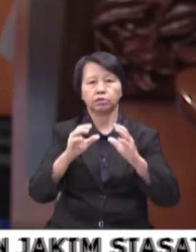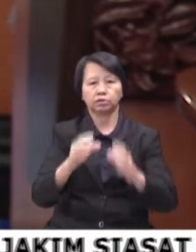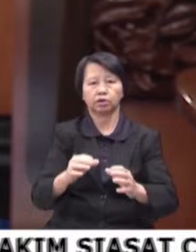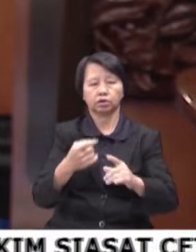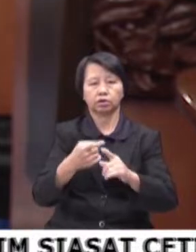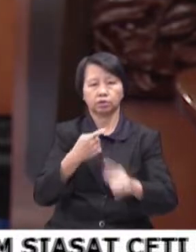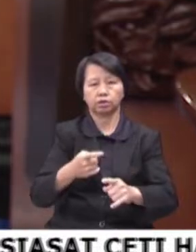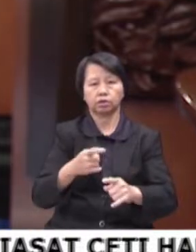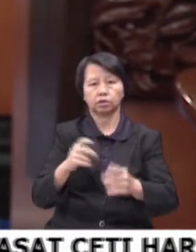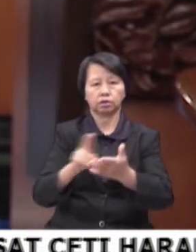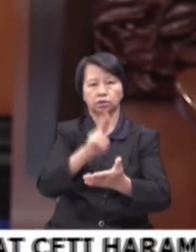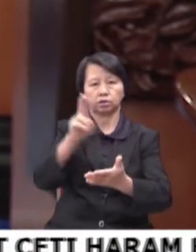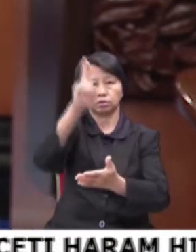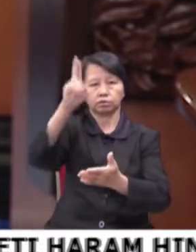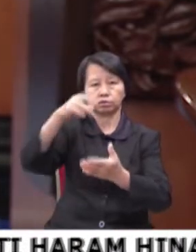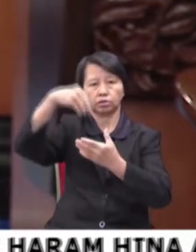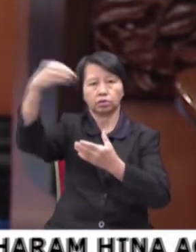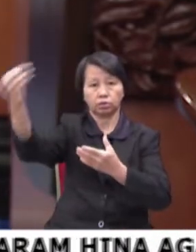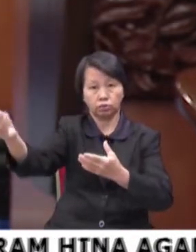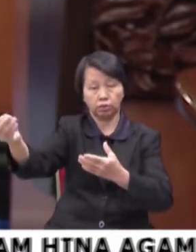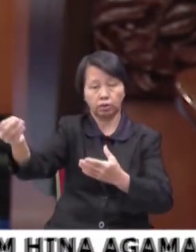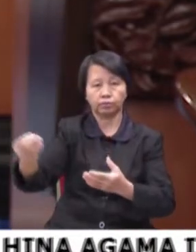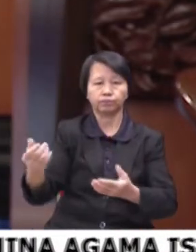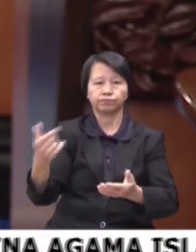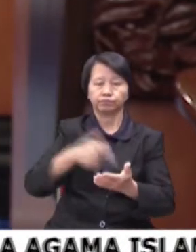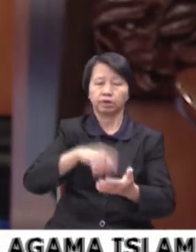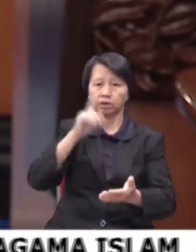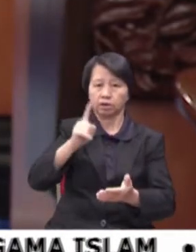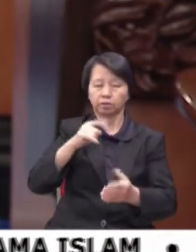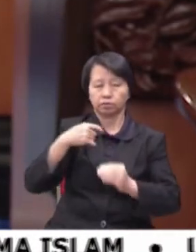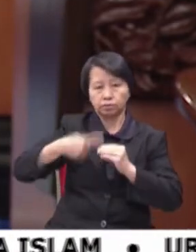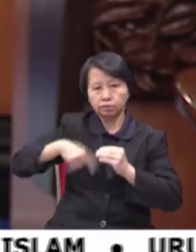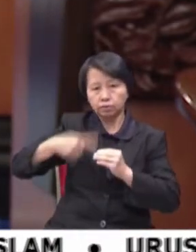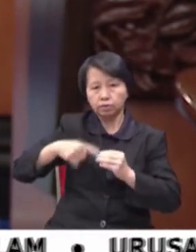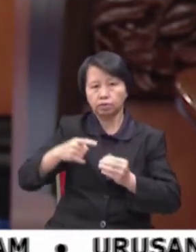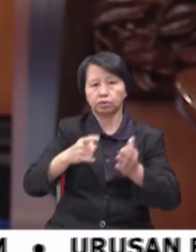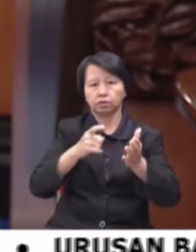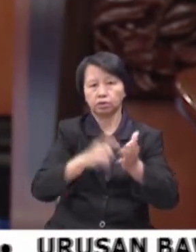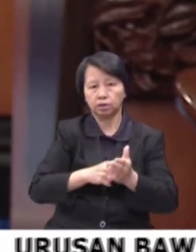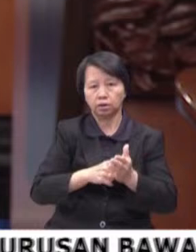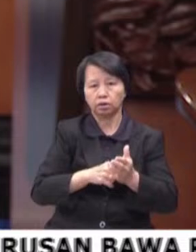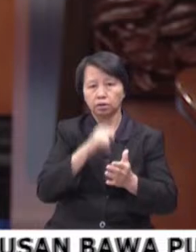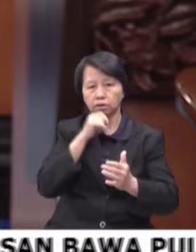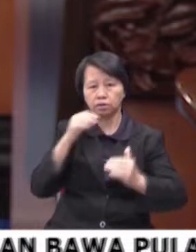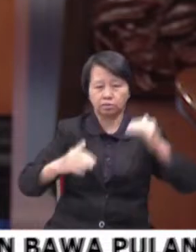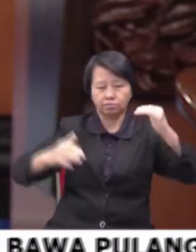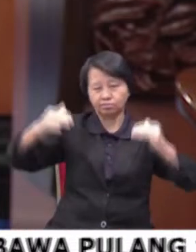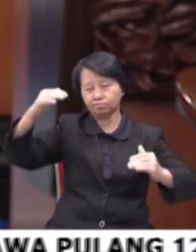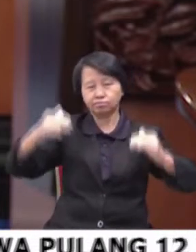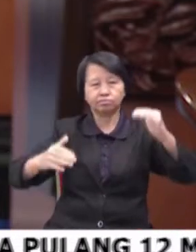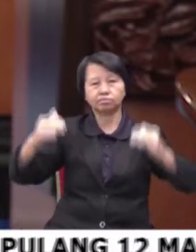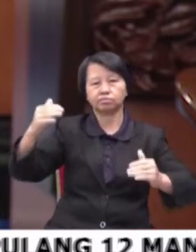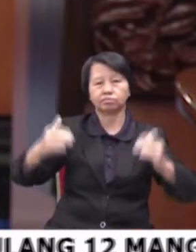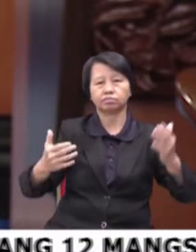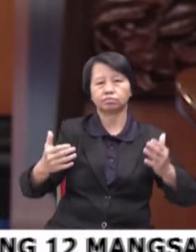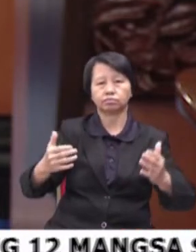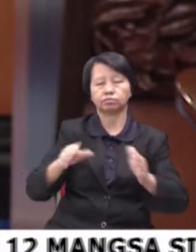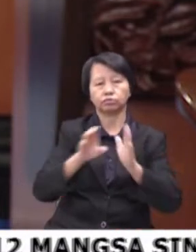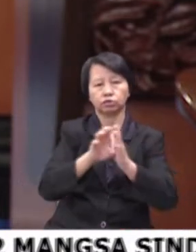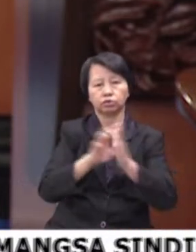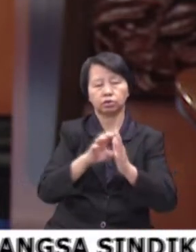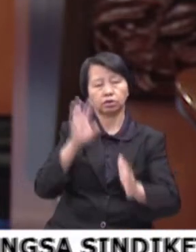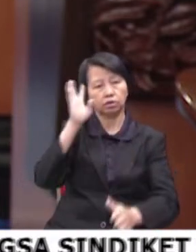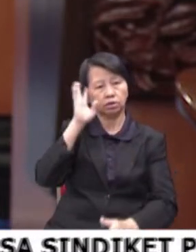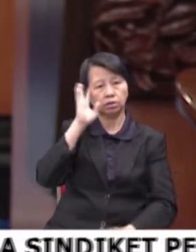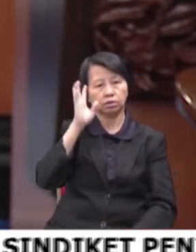daripada University luar oke satu lagi berkenaan dengan keperluan yang tidak seimbang eee seperti saya